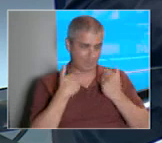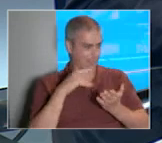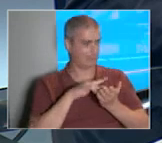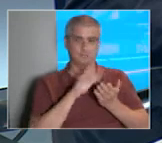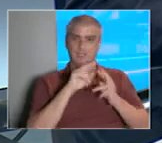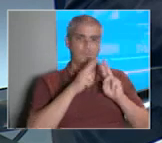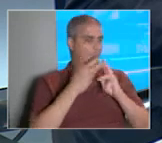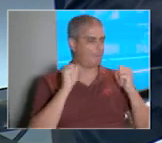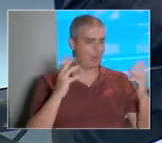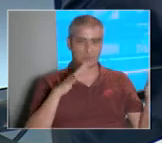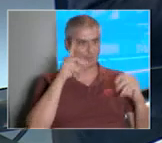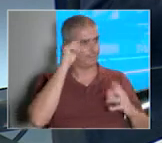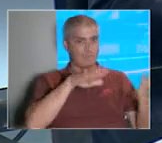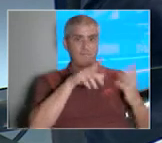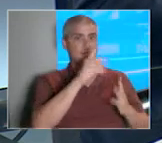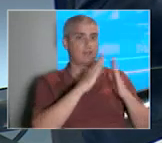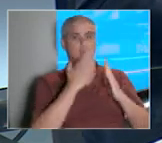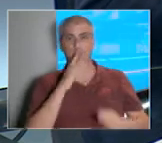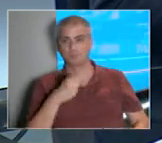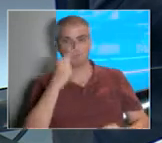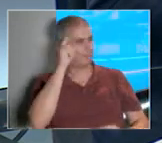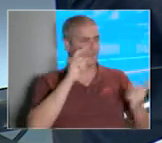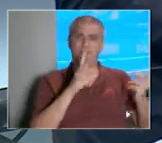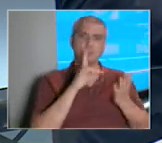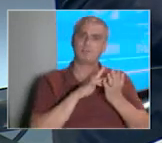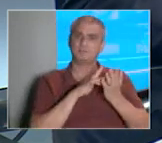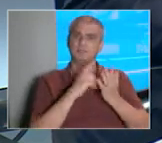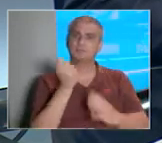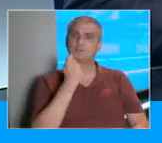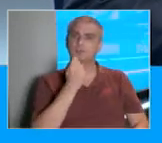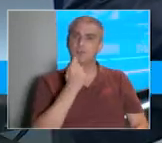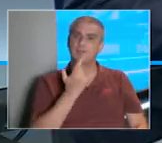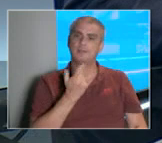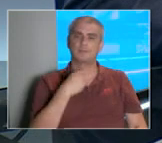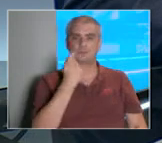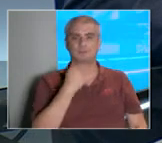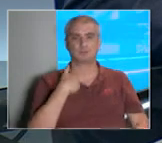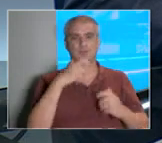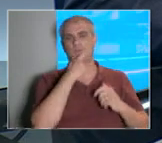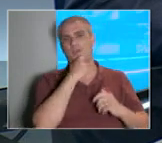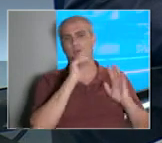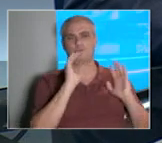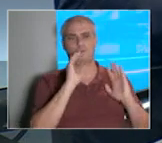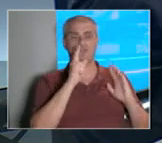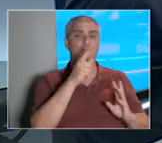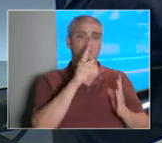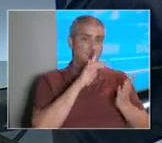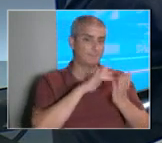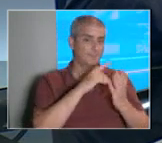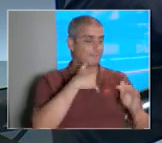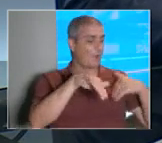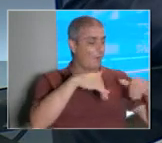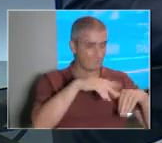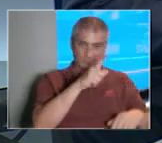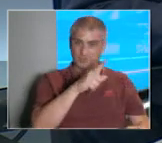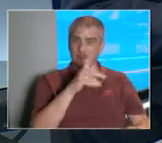שנמצא גם בעולם החילוני, בתל אביב... אתה יום בירושלים, יום בתל אביב. איפה אתה נמצא מוצש? מוצש? מוצש אני ברחובות. אבל תראה, כשאתה נמצא בתל אביב... ברחובות.